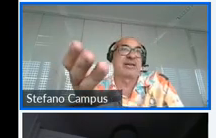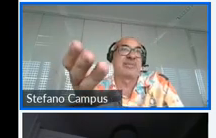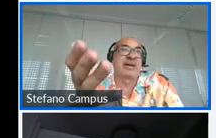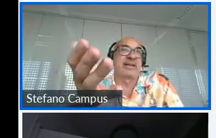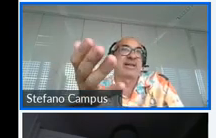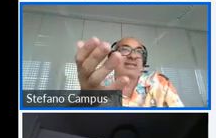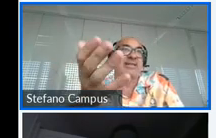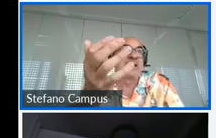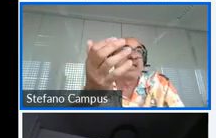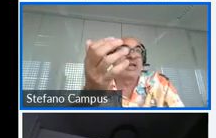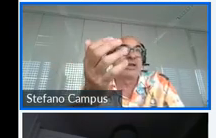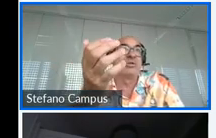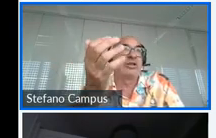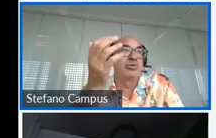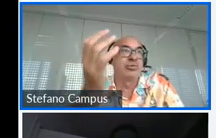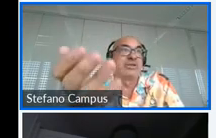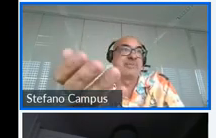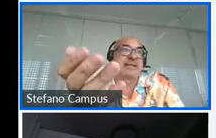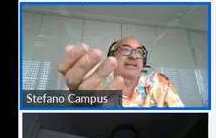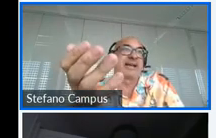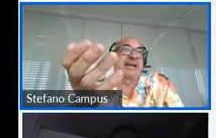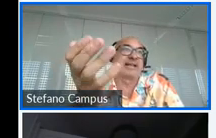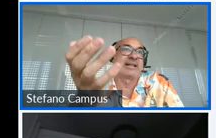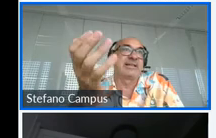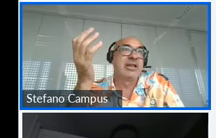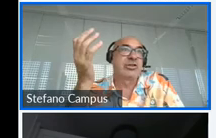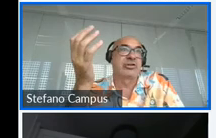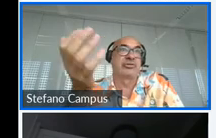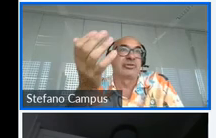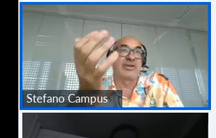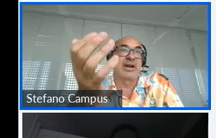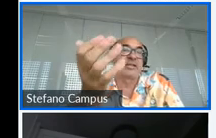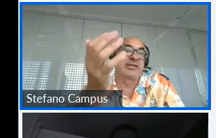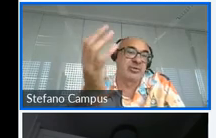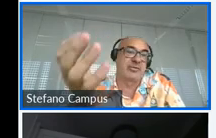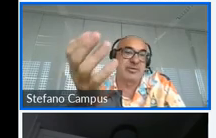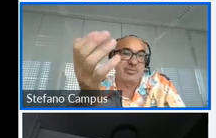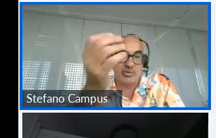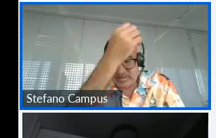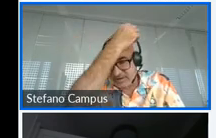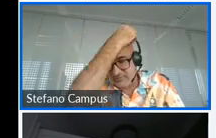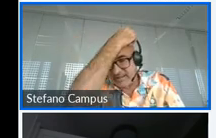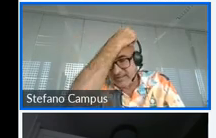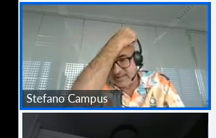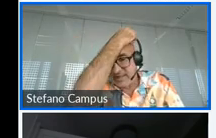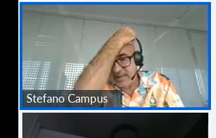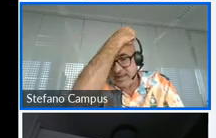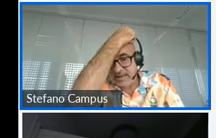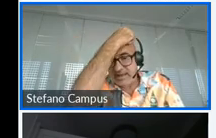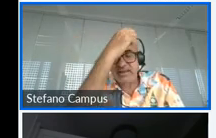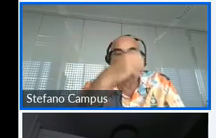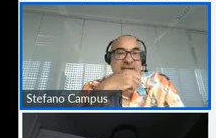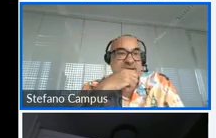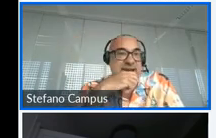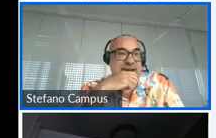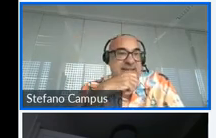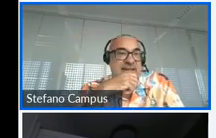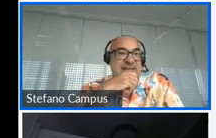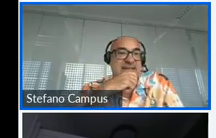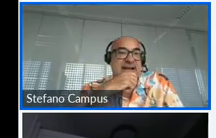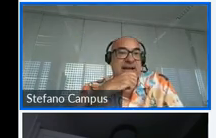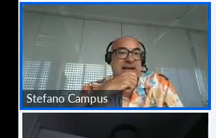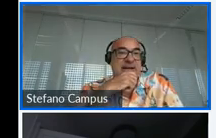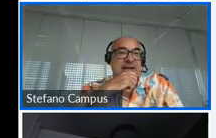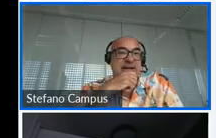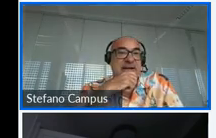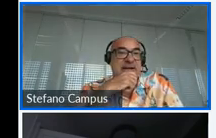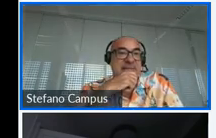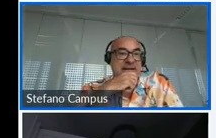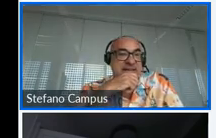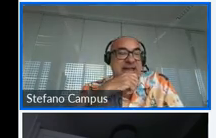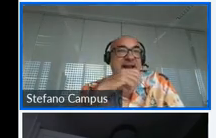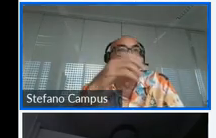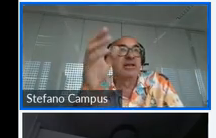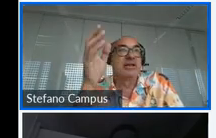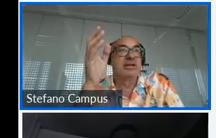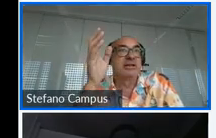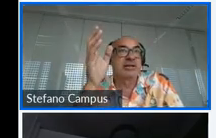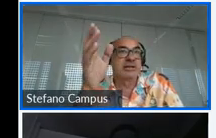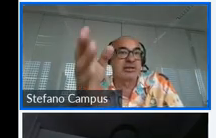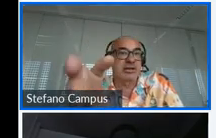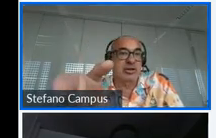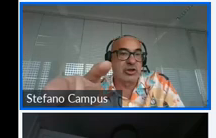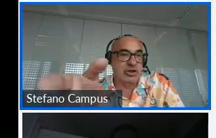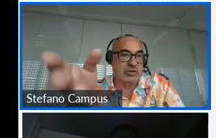sezione è sempre la stessa e quindi tutti i metadati sono fatti o dovrebbero essere fatti nella stessa